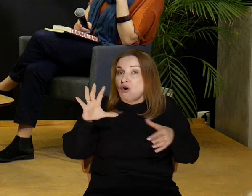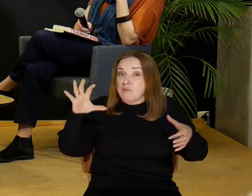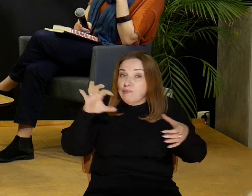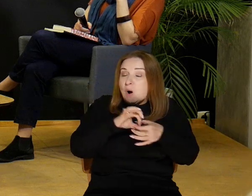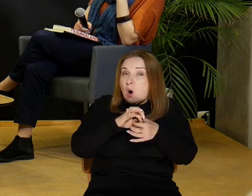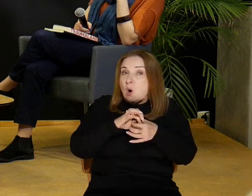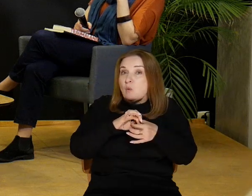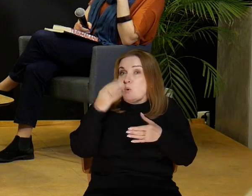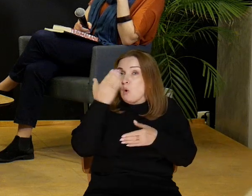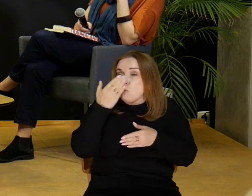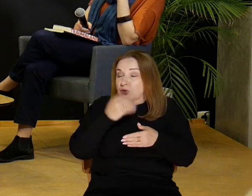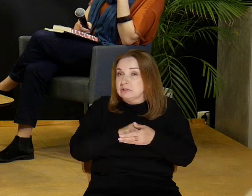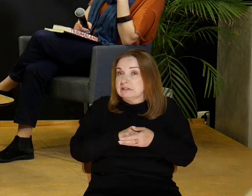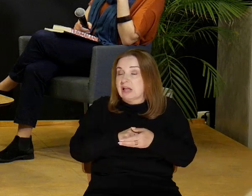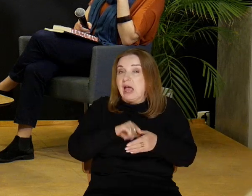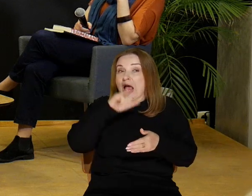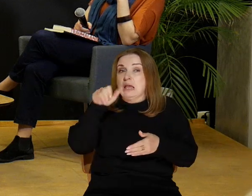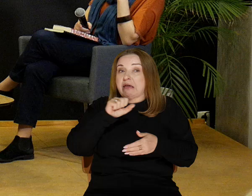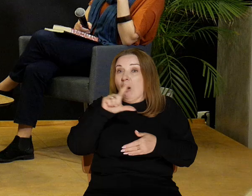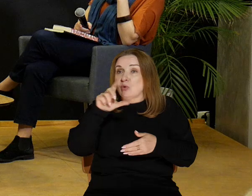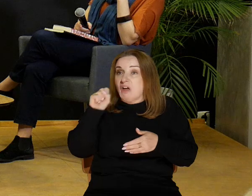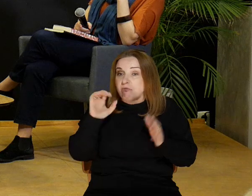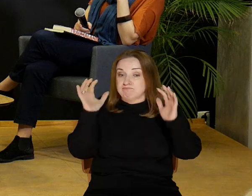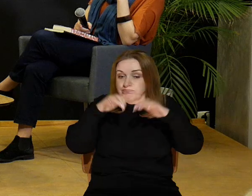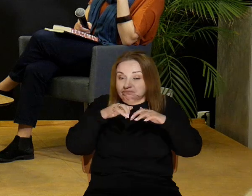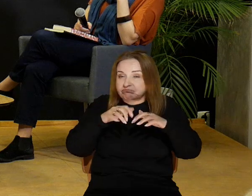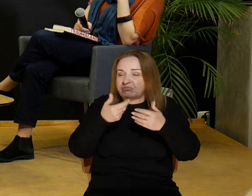na samostanowienie. To znaczy oni po prostu musieli